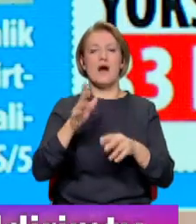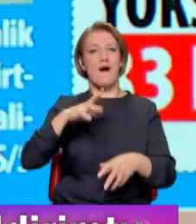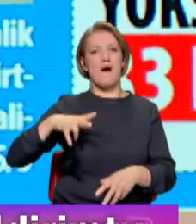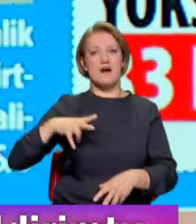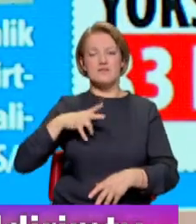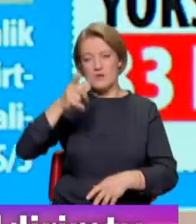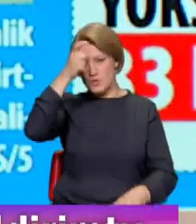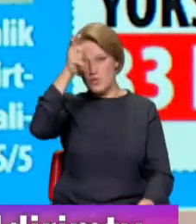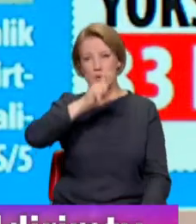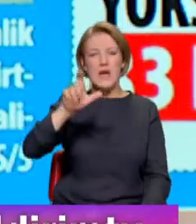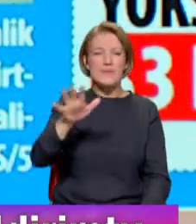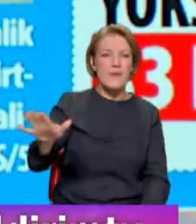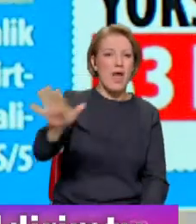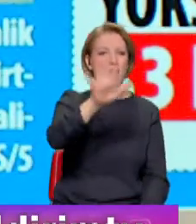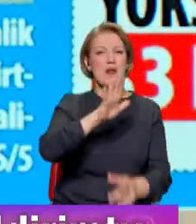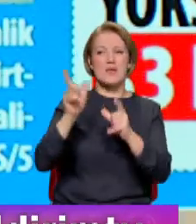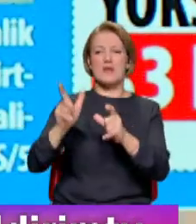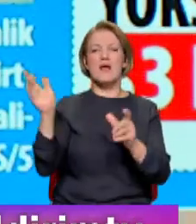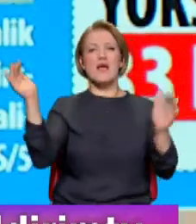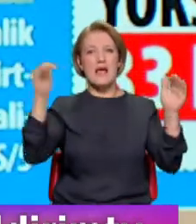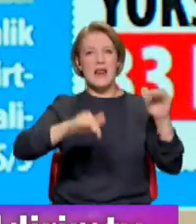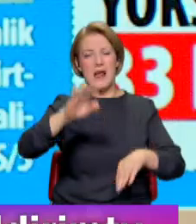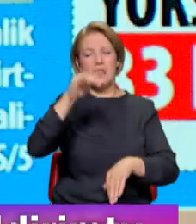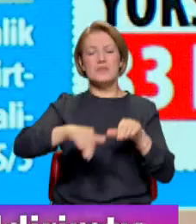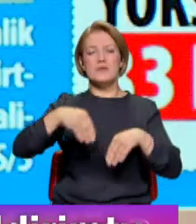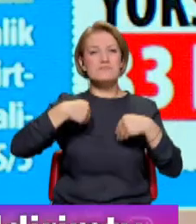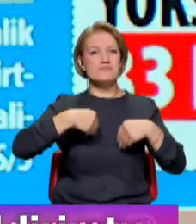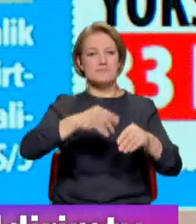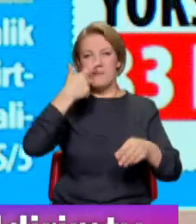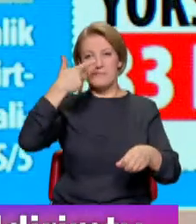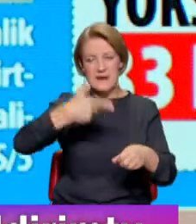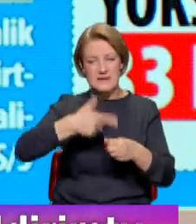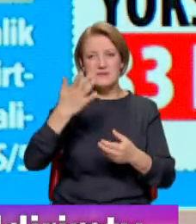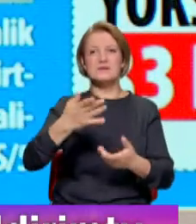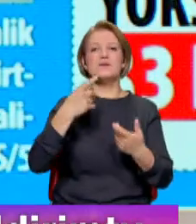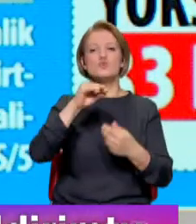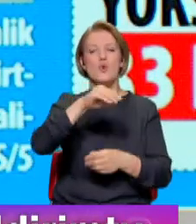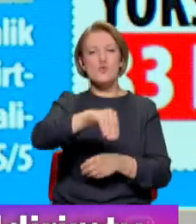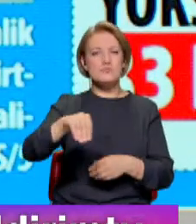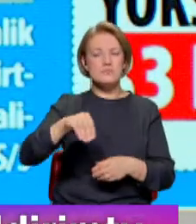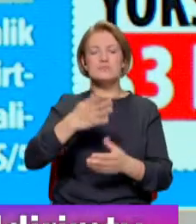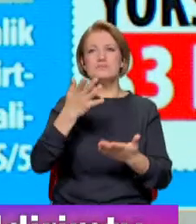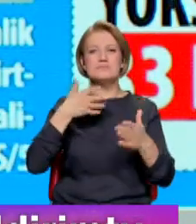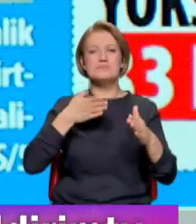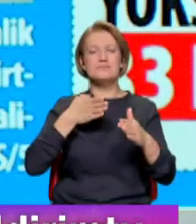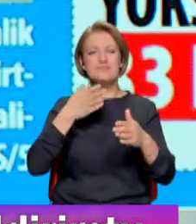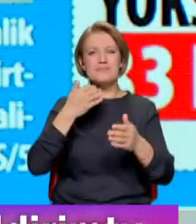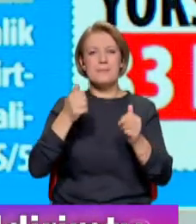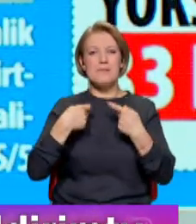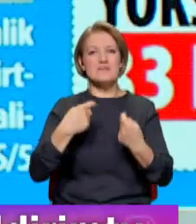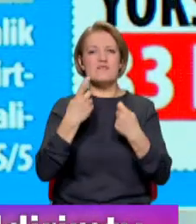Artvin'e Türkiye'nin dört bir yanından gelen satıcılar mazottan tohuma girdi maliyetleri en az 8